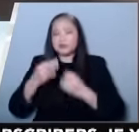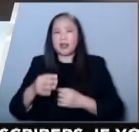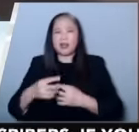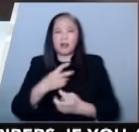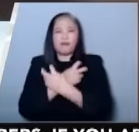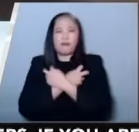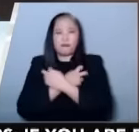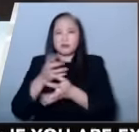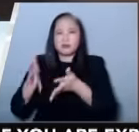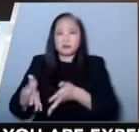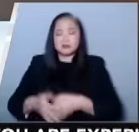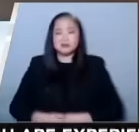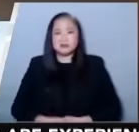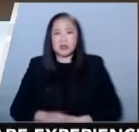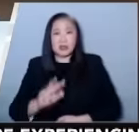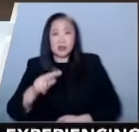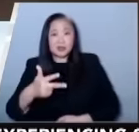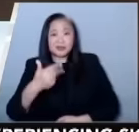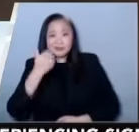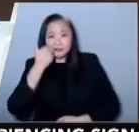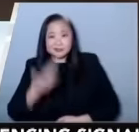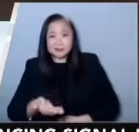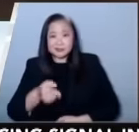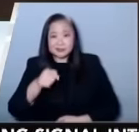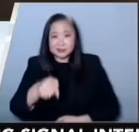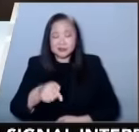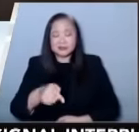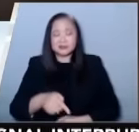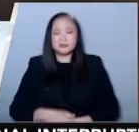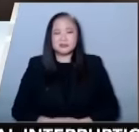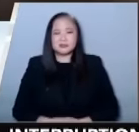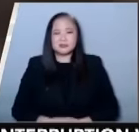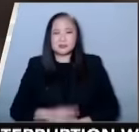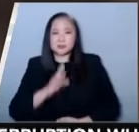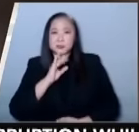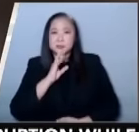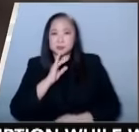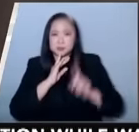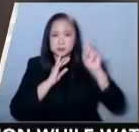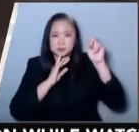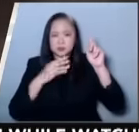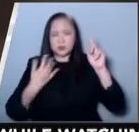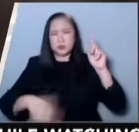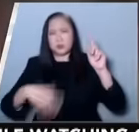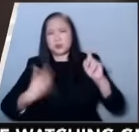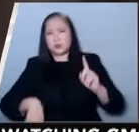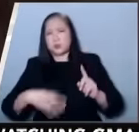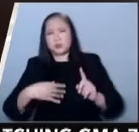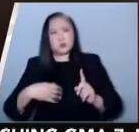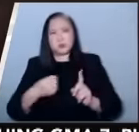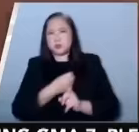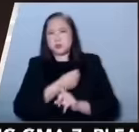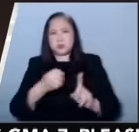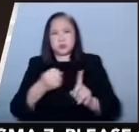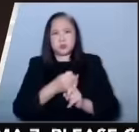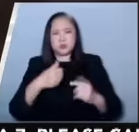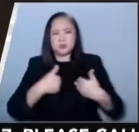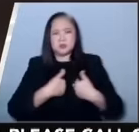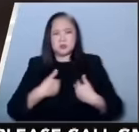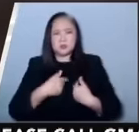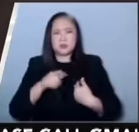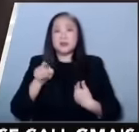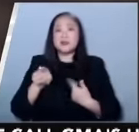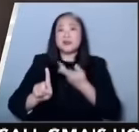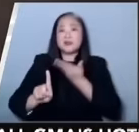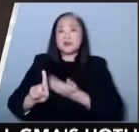pang patay na pusa sa kulungan. Nakita niyo po kung gaano animal cruelty ang ginagawa nila. Ayun, may isang patay na pusa